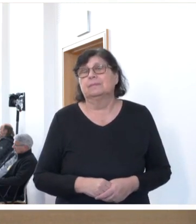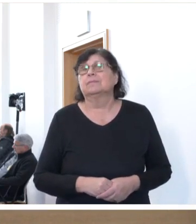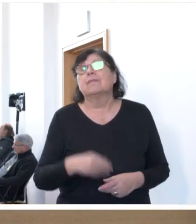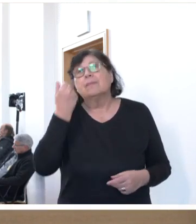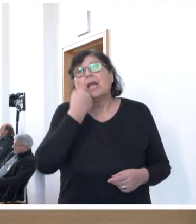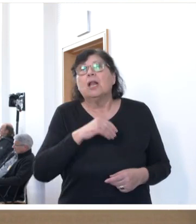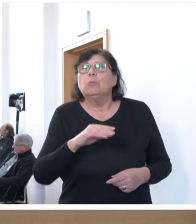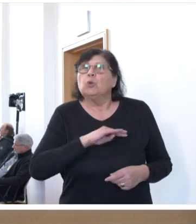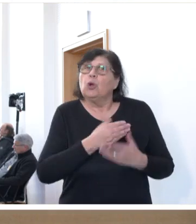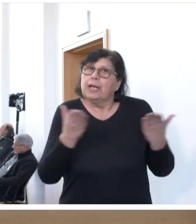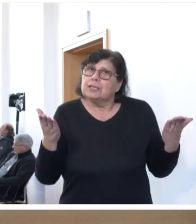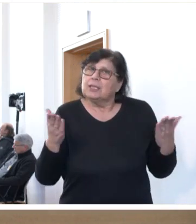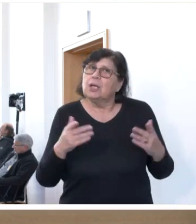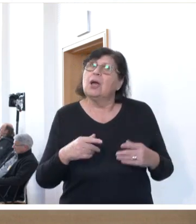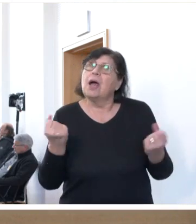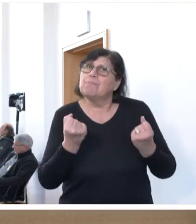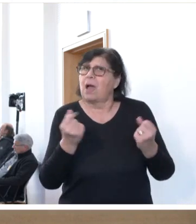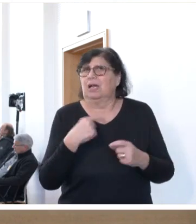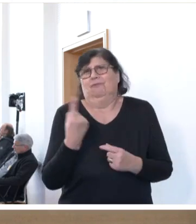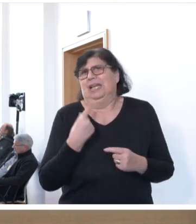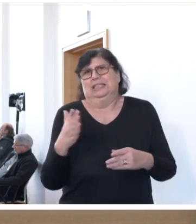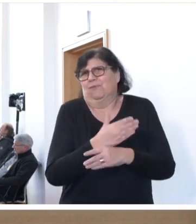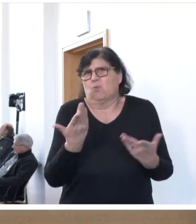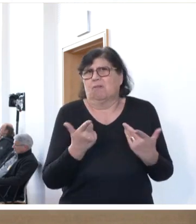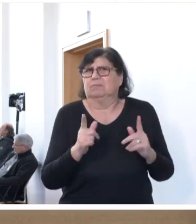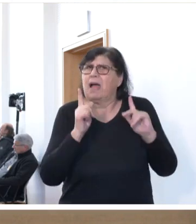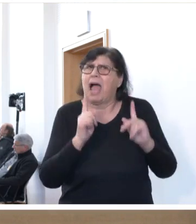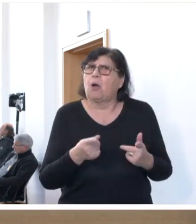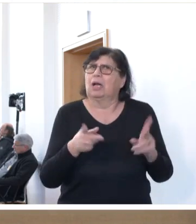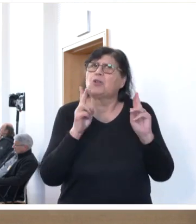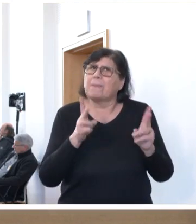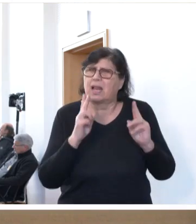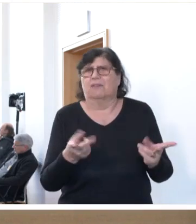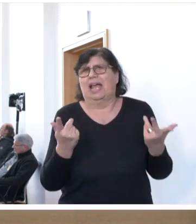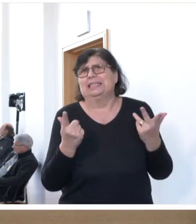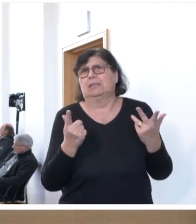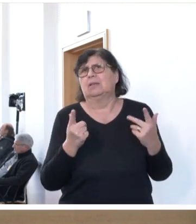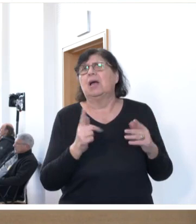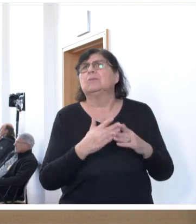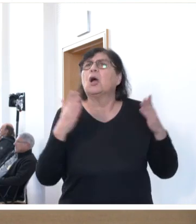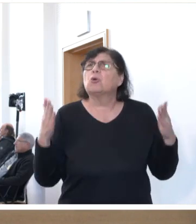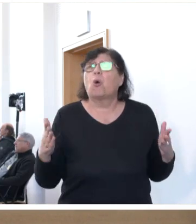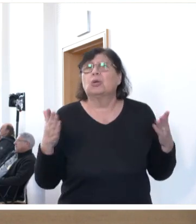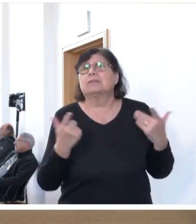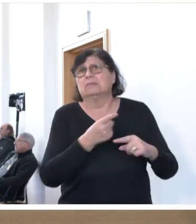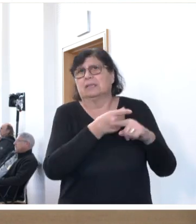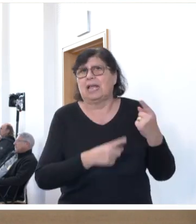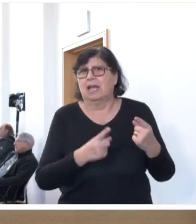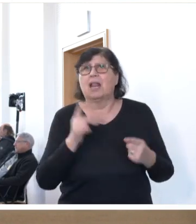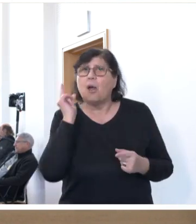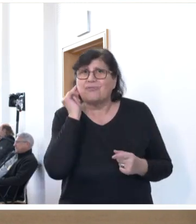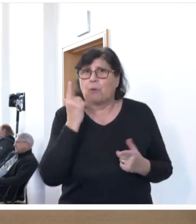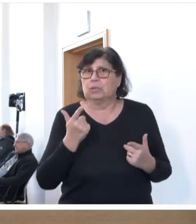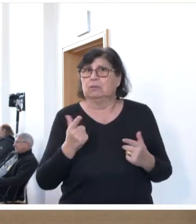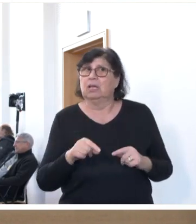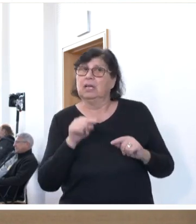Liebe Kolleginnen und Kollegen, machen wir uns auch nichts vor. Es sind ja auch in der Regel oder zu einem weitaus großen Anteil